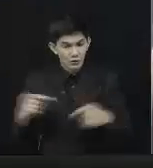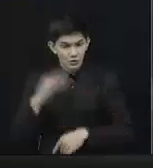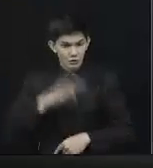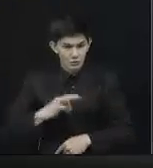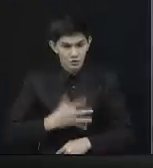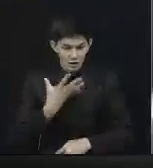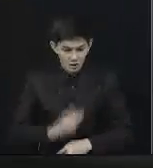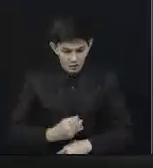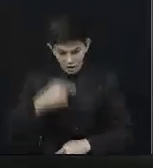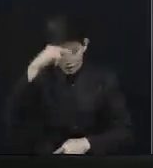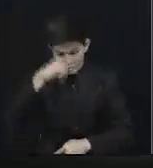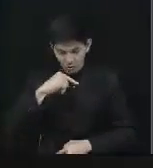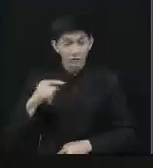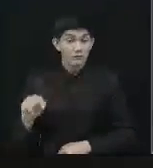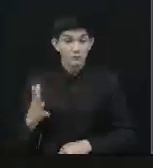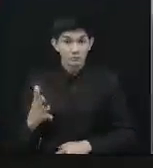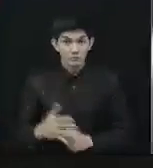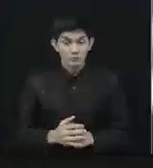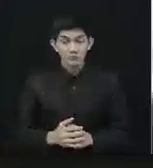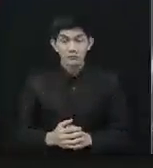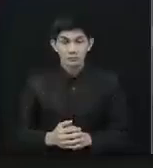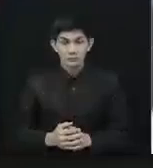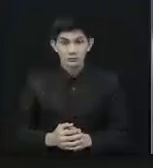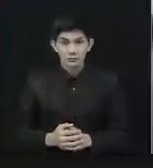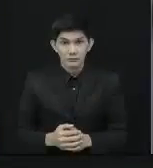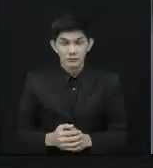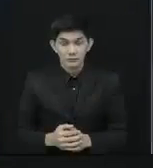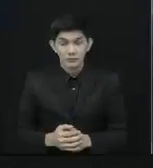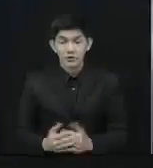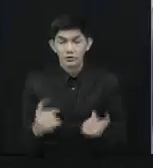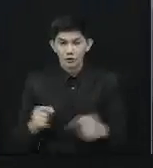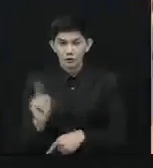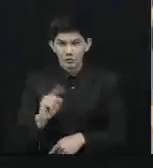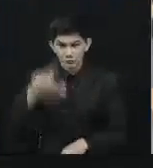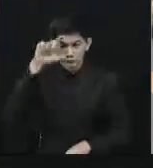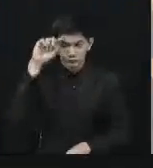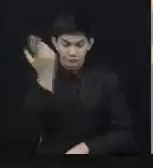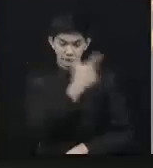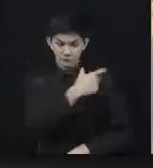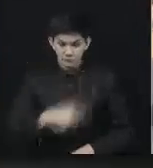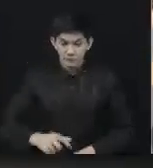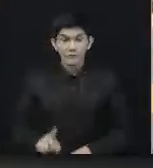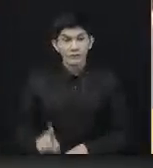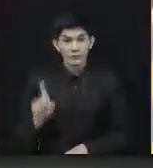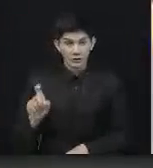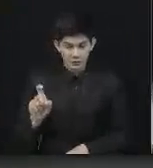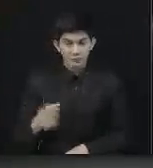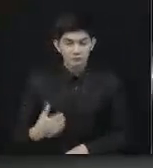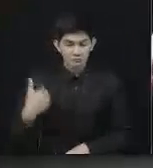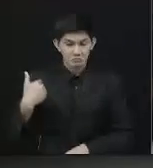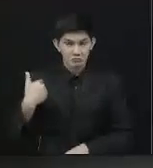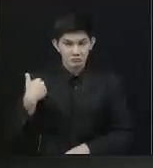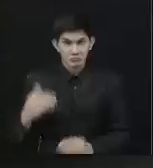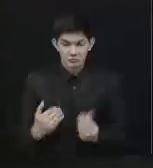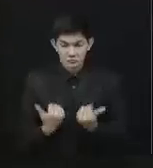ความรู้สึกเศร้าโศกเสียใจอย่างใหญ่หลวงของประชาชนชาวไทยต่อการสูญเสียพระบาทสมเด็จพระปรมินทรมหาภูมิพลอดุลย